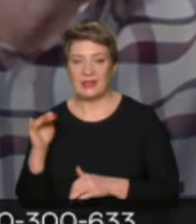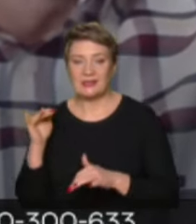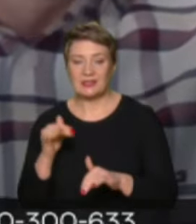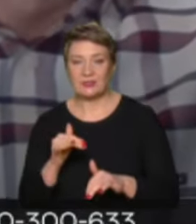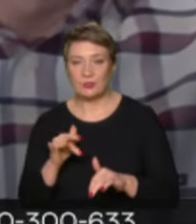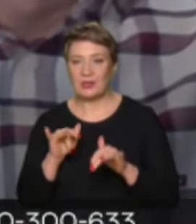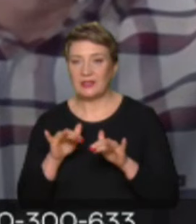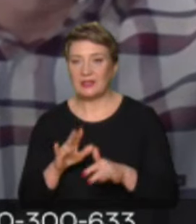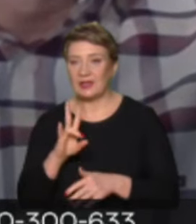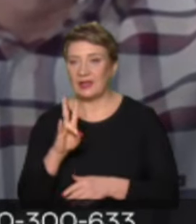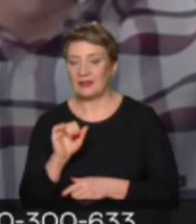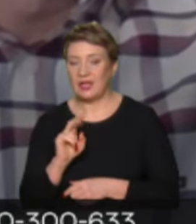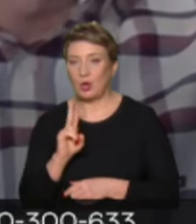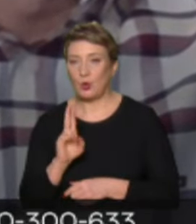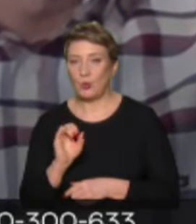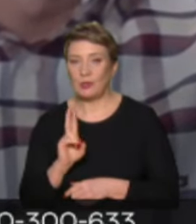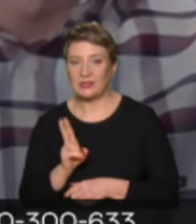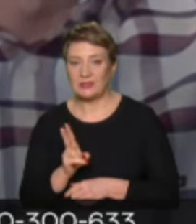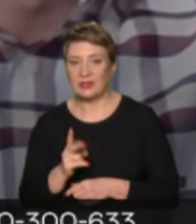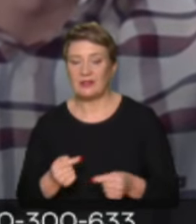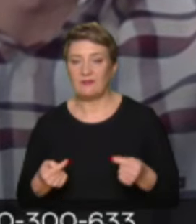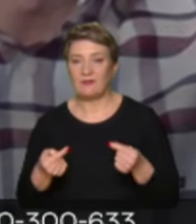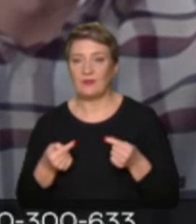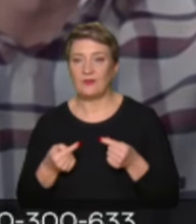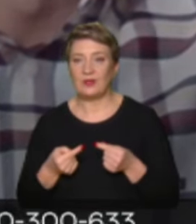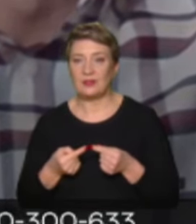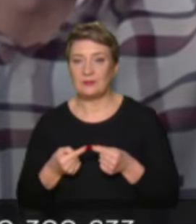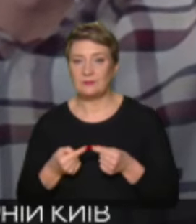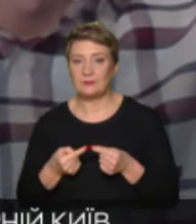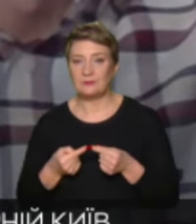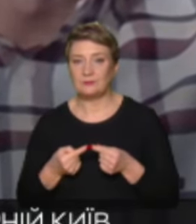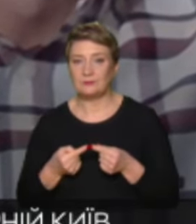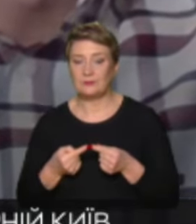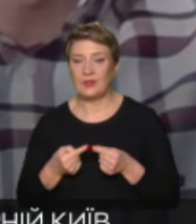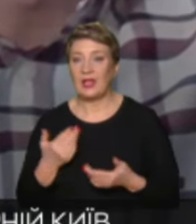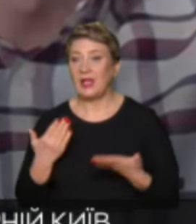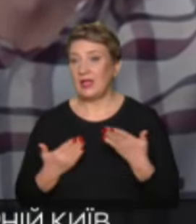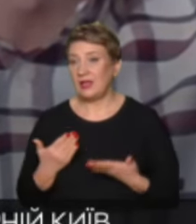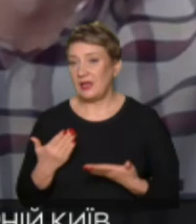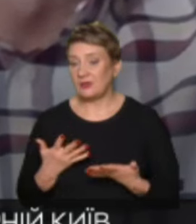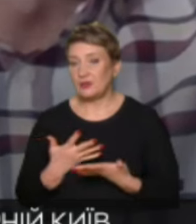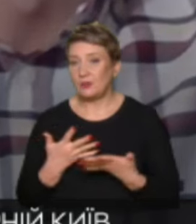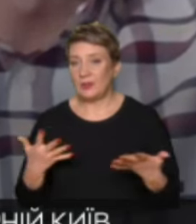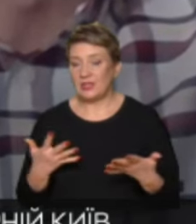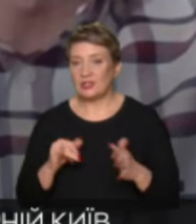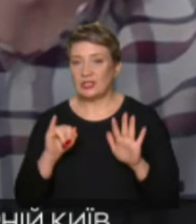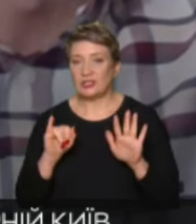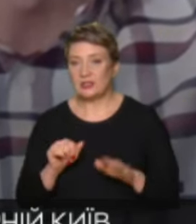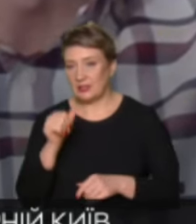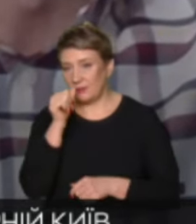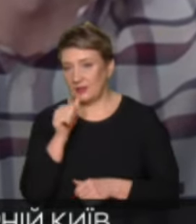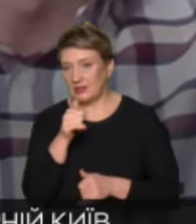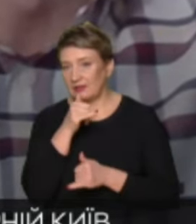Куп'янськ. Відповідно, постає таким чином, якщо вони більш ніж півроку не можуть